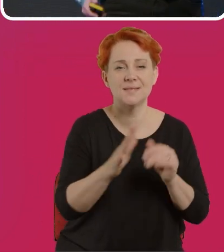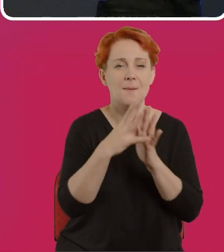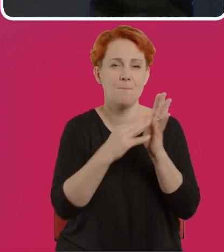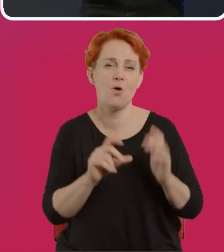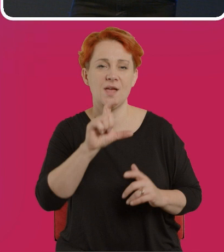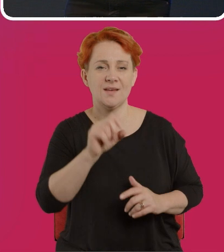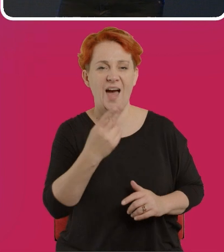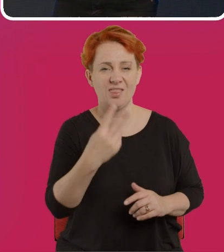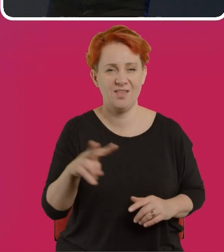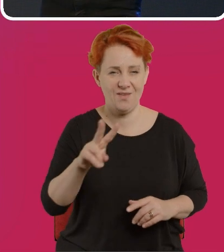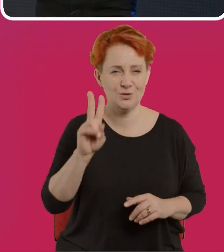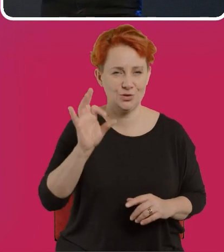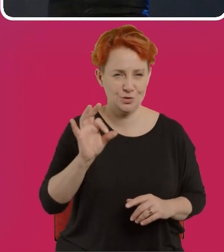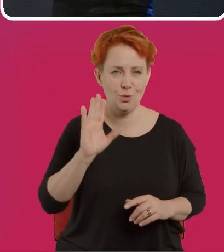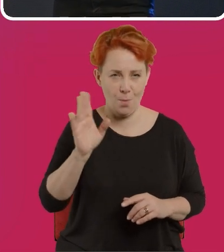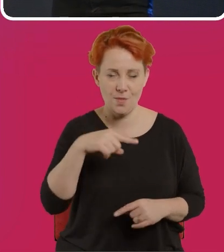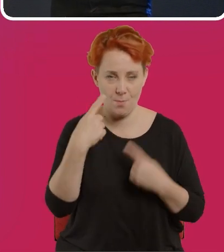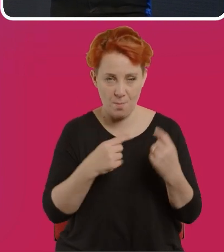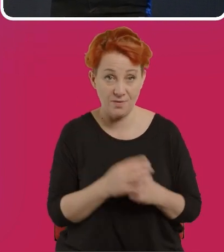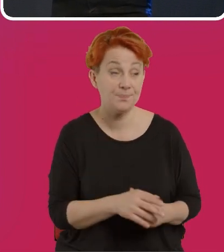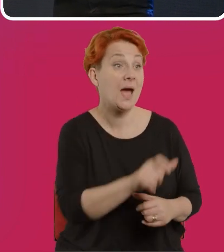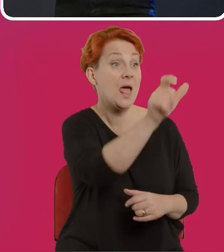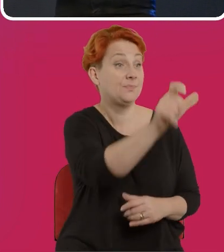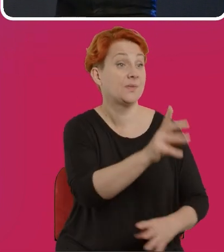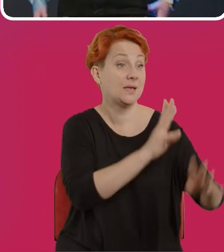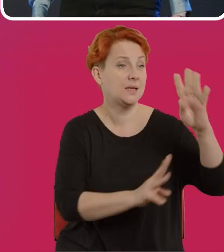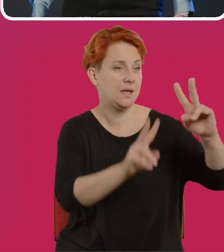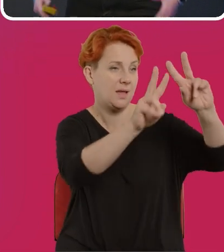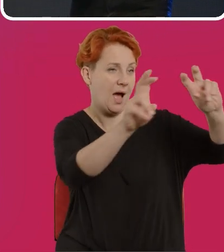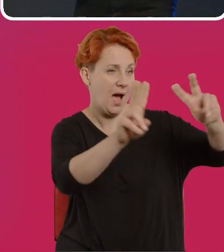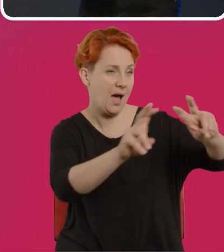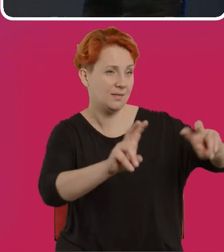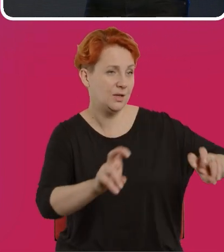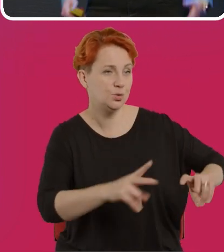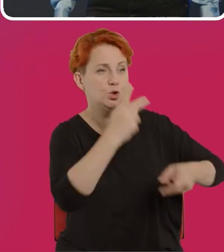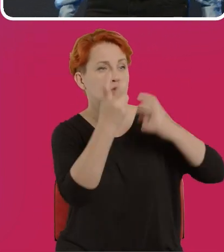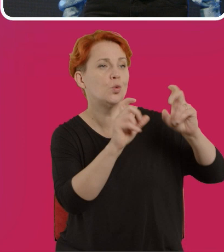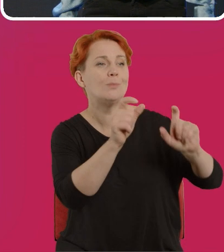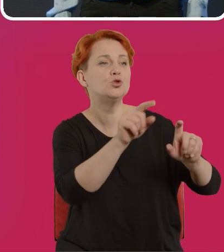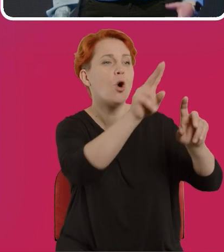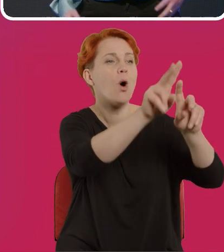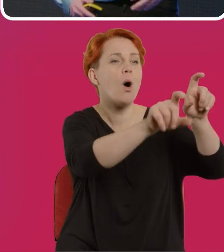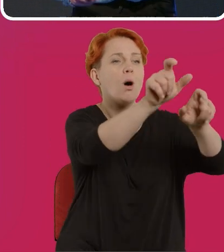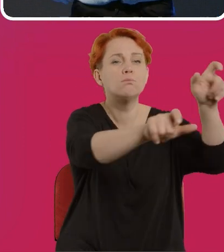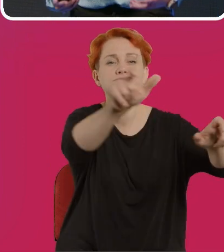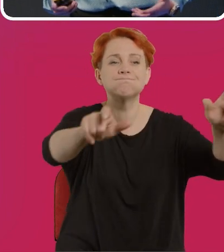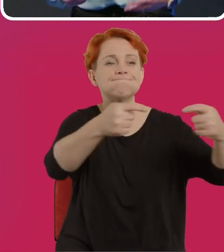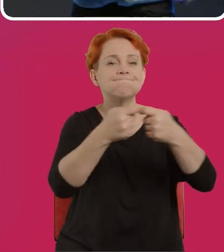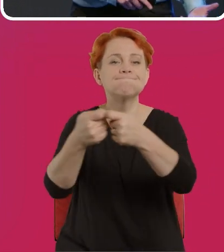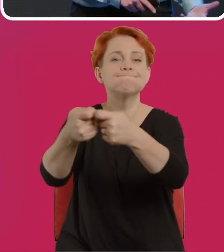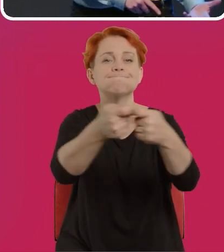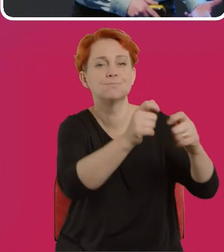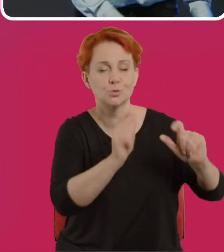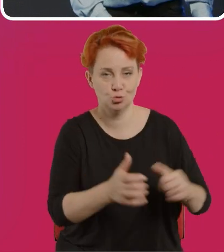ale analizując tego klienta, najpierw szukamy tego wspólnego mianownika, potem jak już mamy ten segment, spójrzmy na